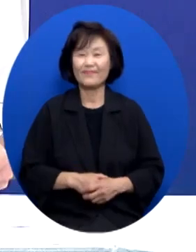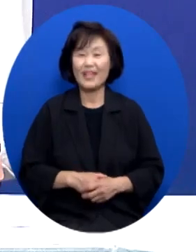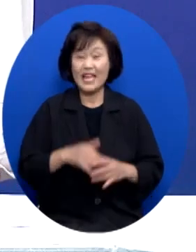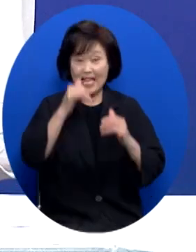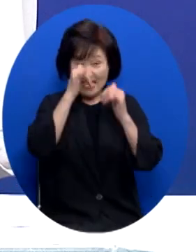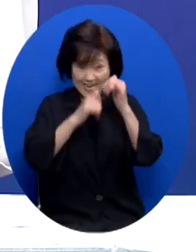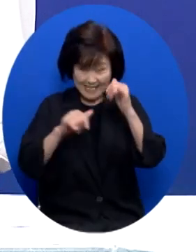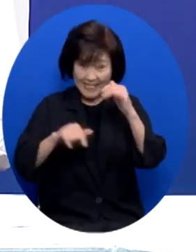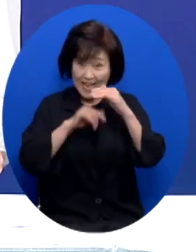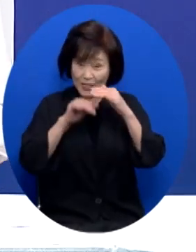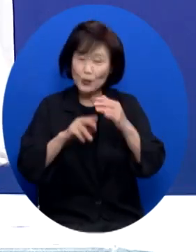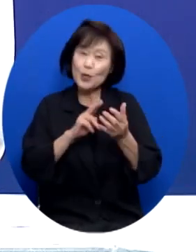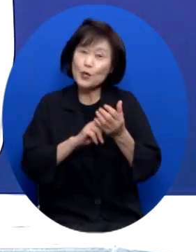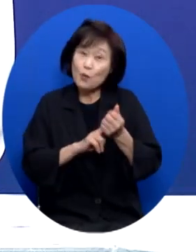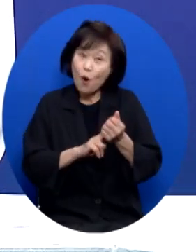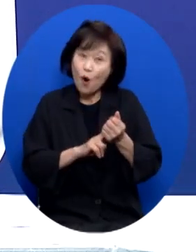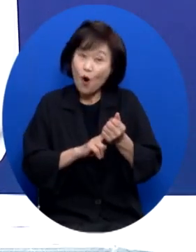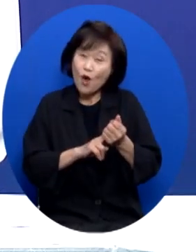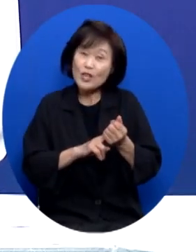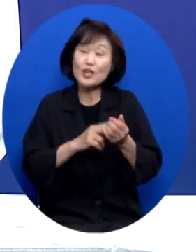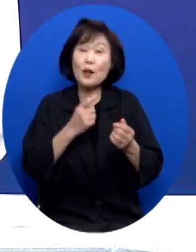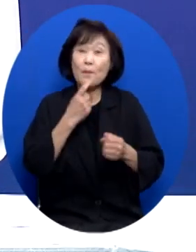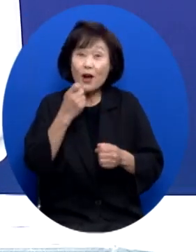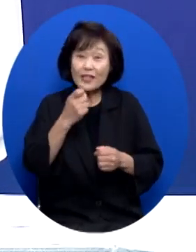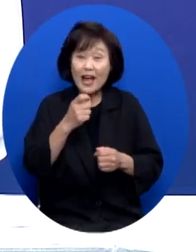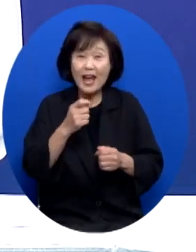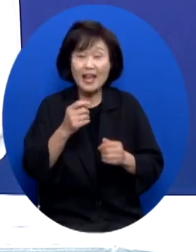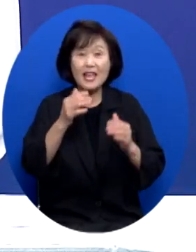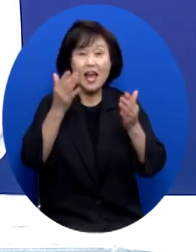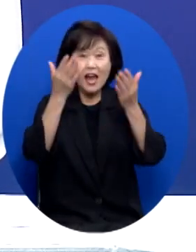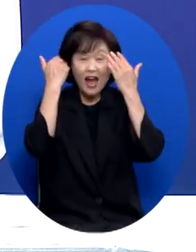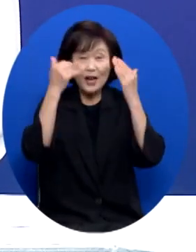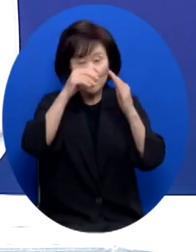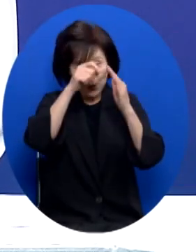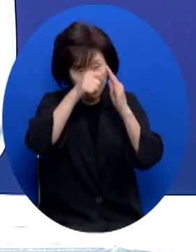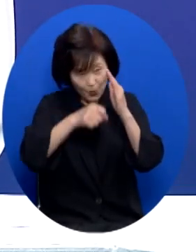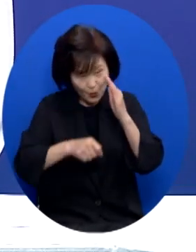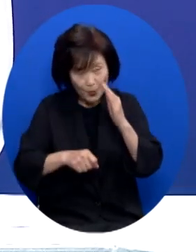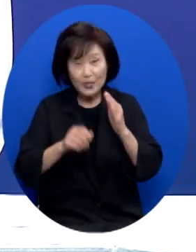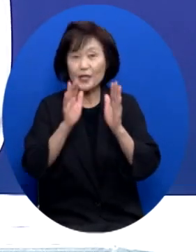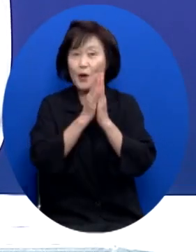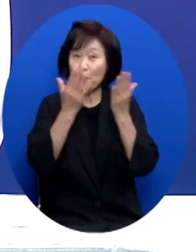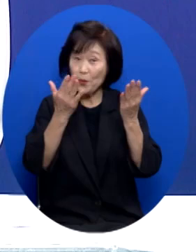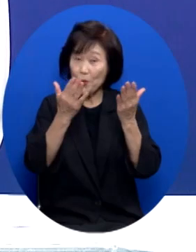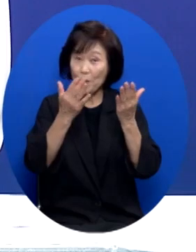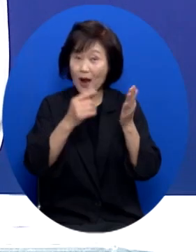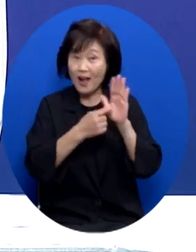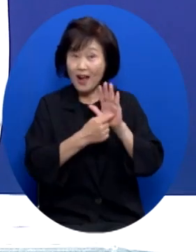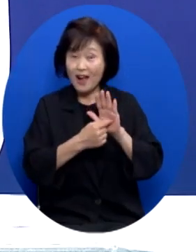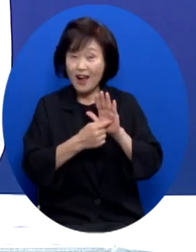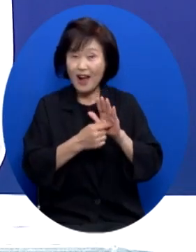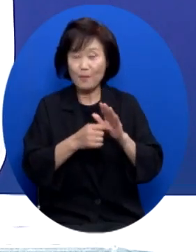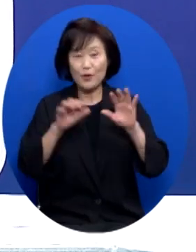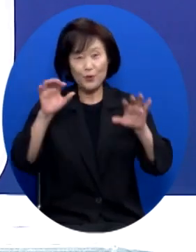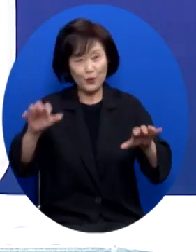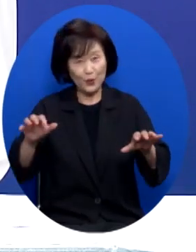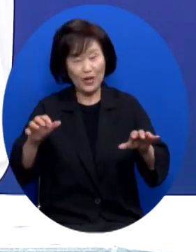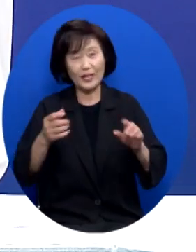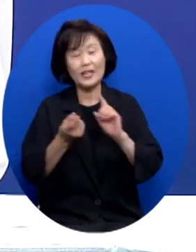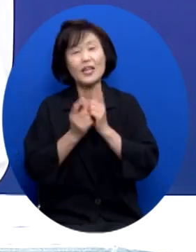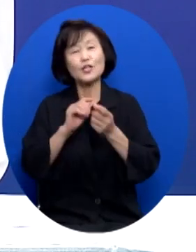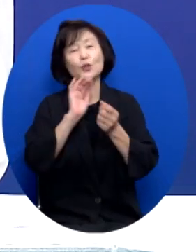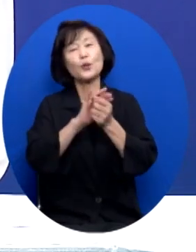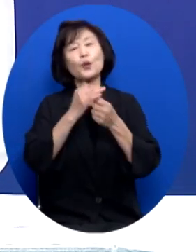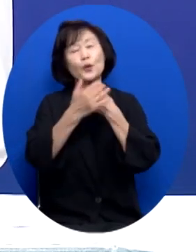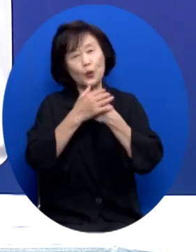역사 속으로 숨어 있을 뻔한 학적부가 이렇게 세상 속으로 드러나면서 두 교단이 이번 일을 계기로 서로 돕고